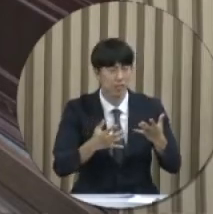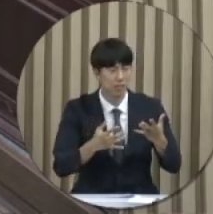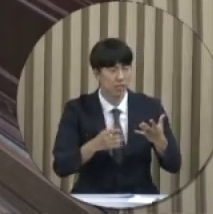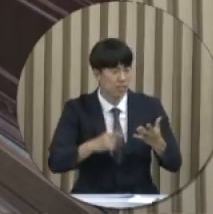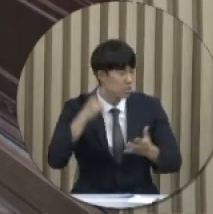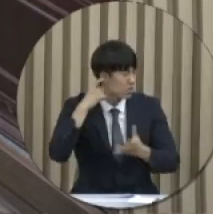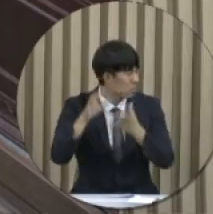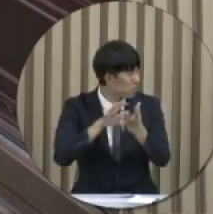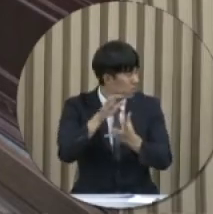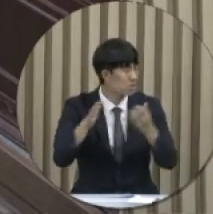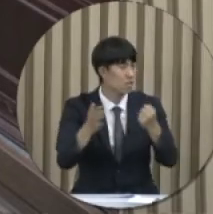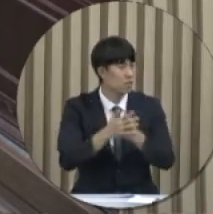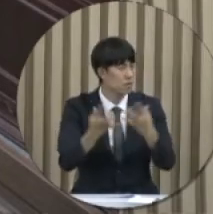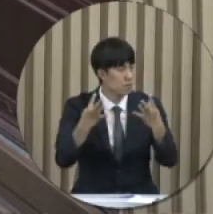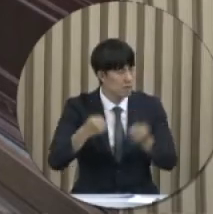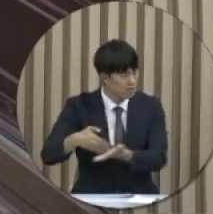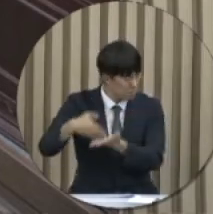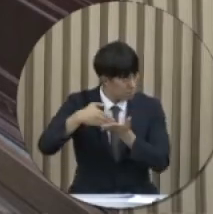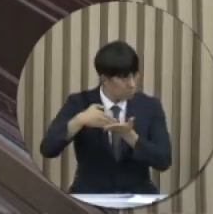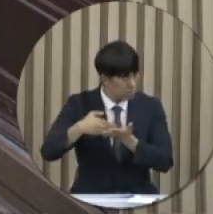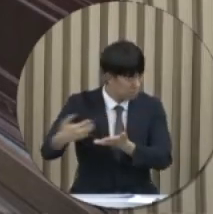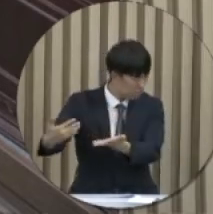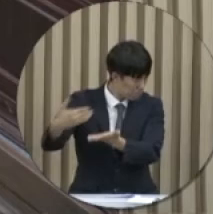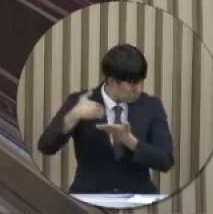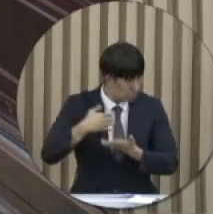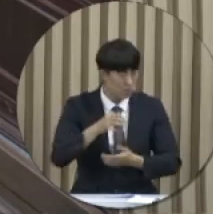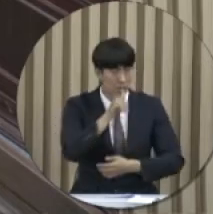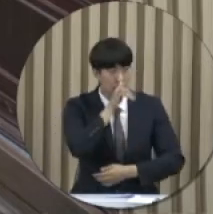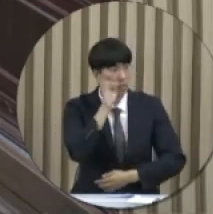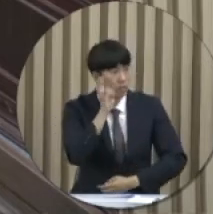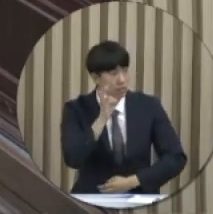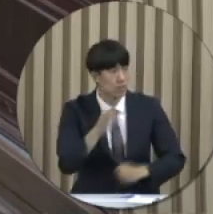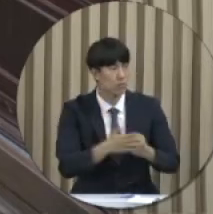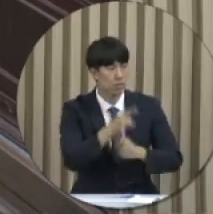소음으로 인한 집단 민원이 발생할 가능성이 높다. 그래서 이거에 대한